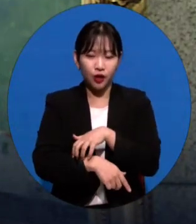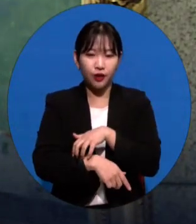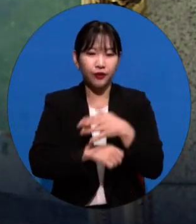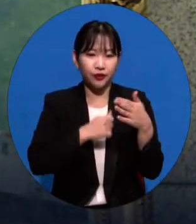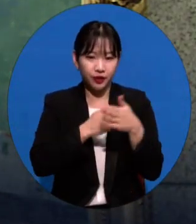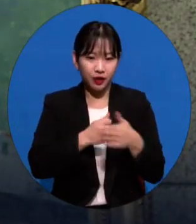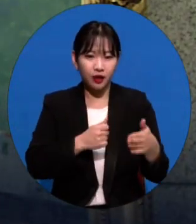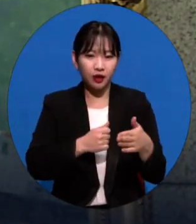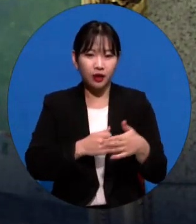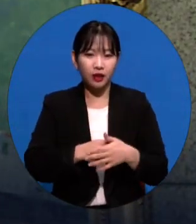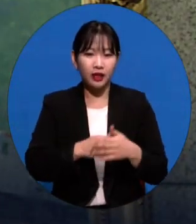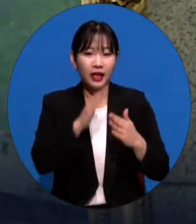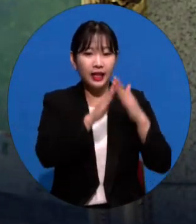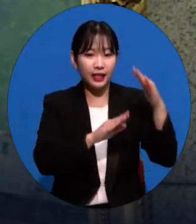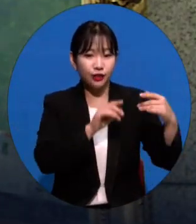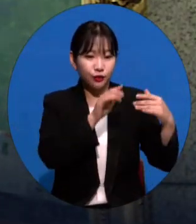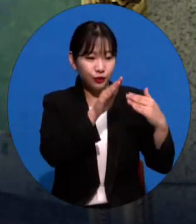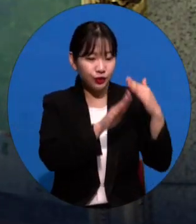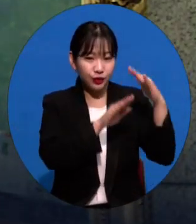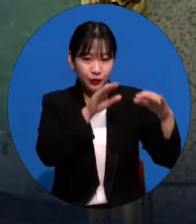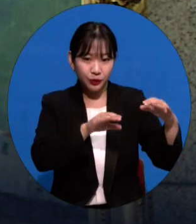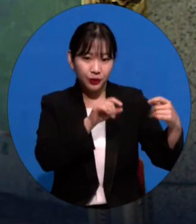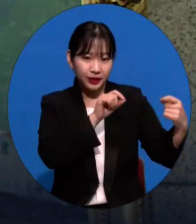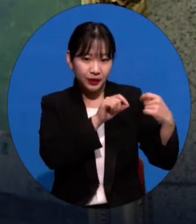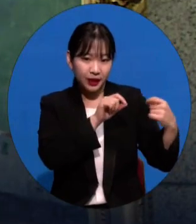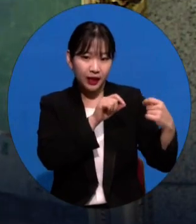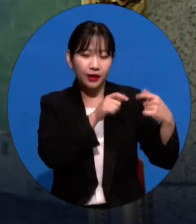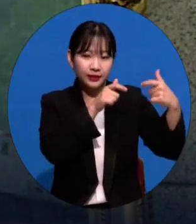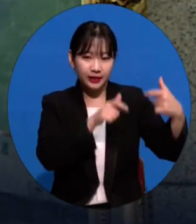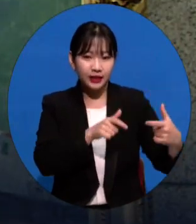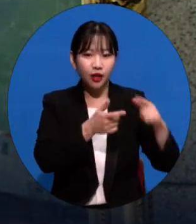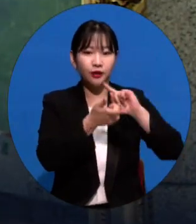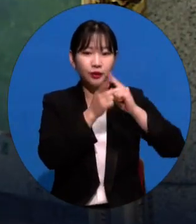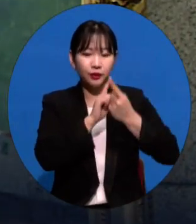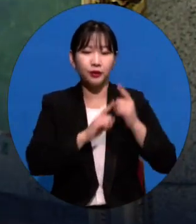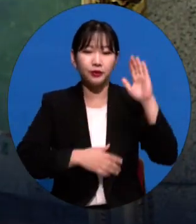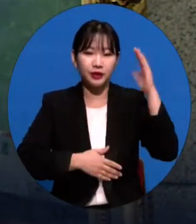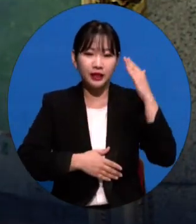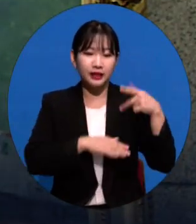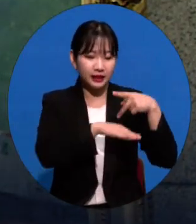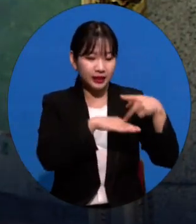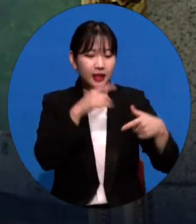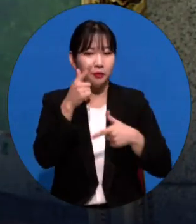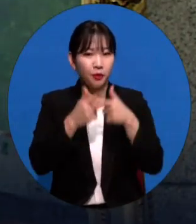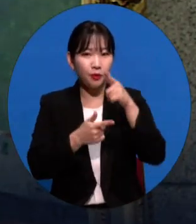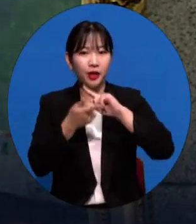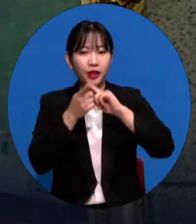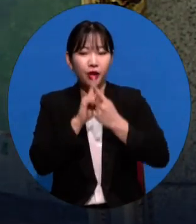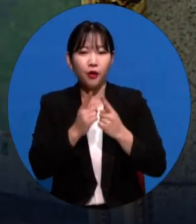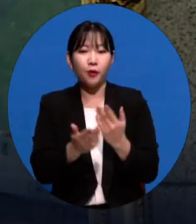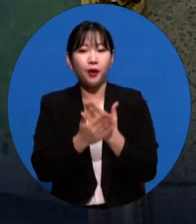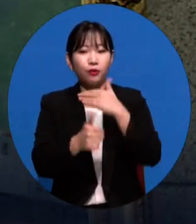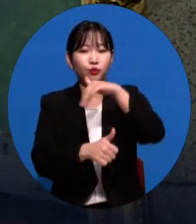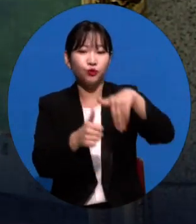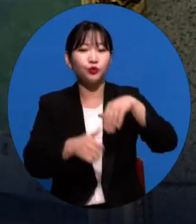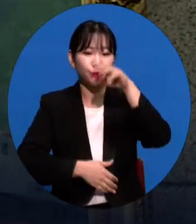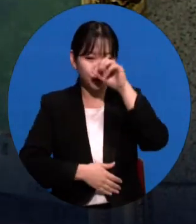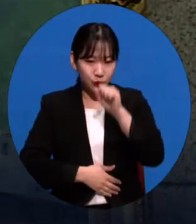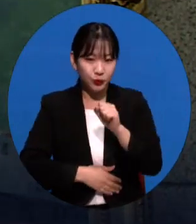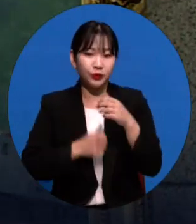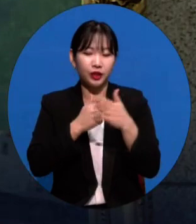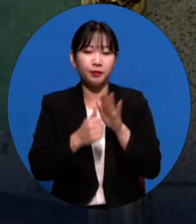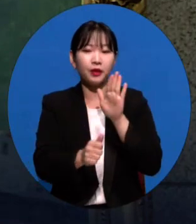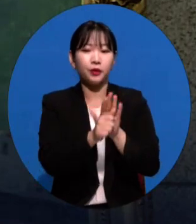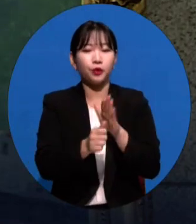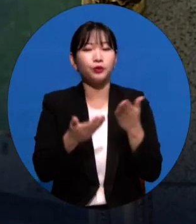그래서 이웃 동네 그리고 또 서로가 이제 최근에 신안과 목포가 상생 분위기를 타고 있어서 제일도 좀